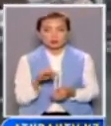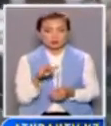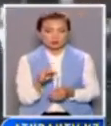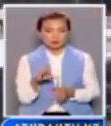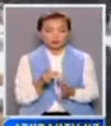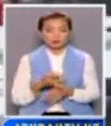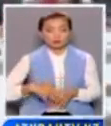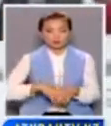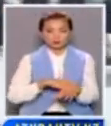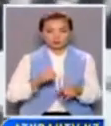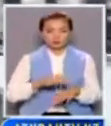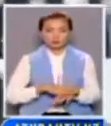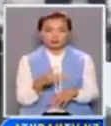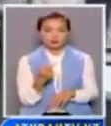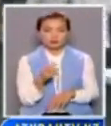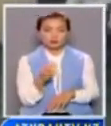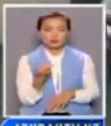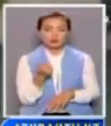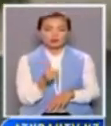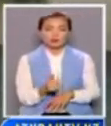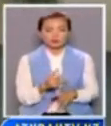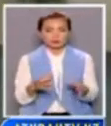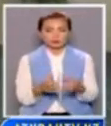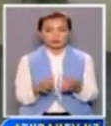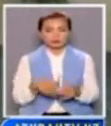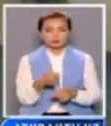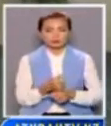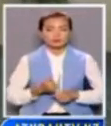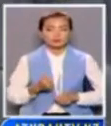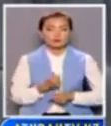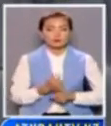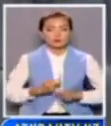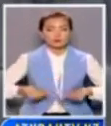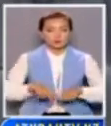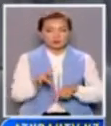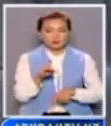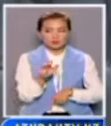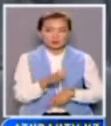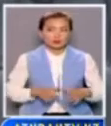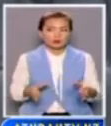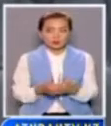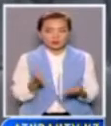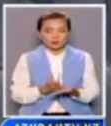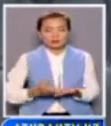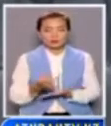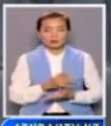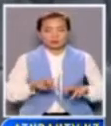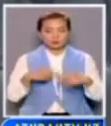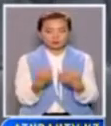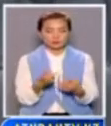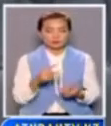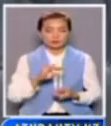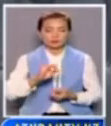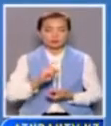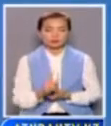из Республиканского фонда Бергемы, созданного по инициативе Елбасы, председателя партии Нурсултана Назарбаева. В региональный фонд Бергемы с